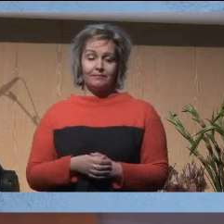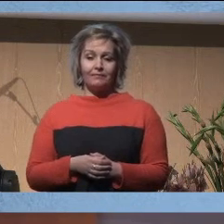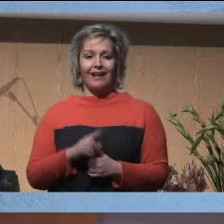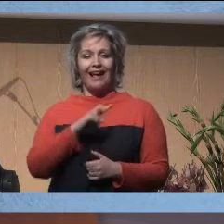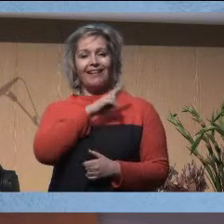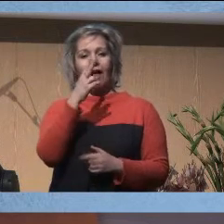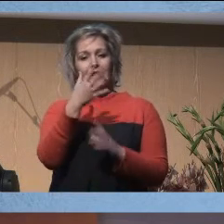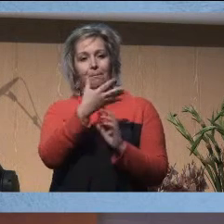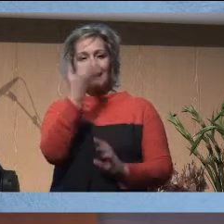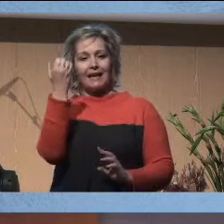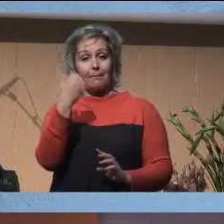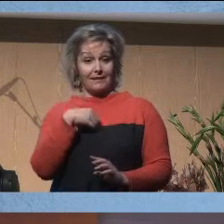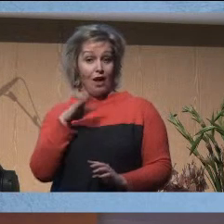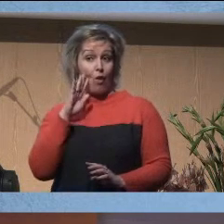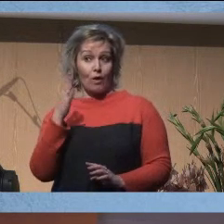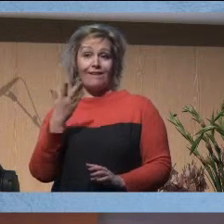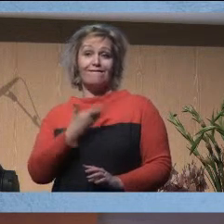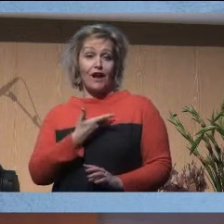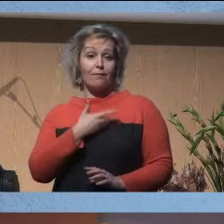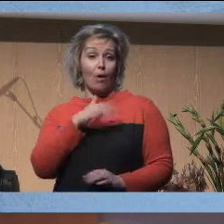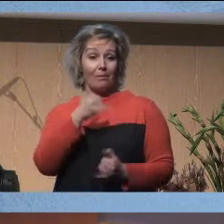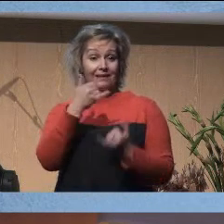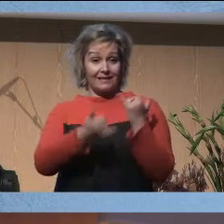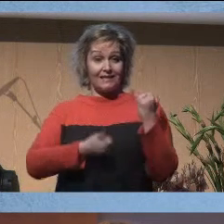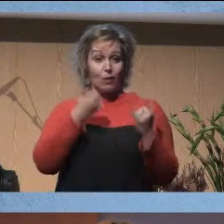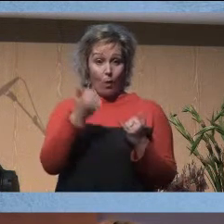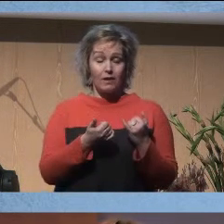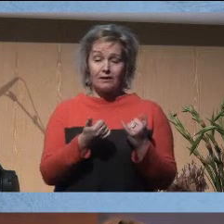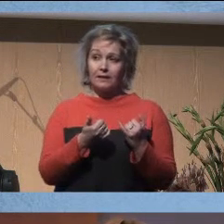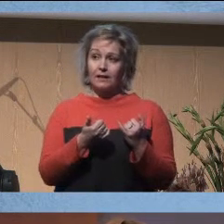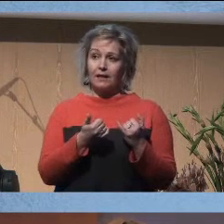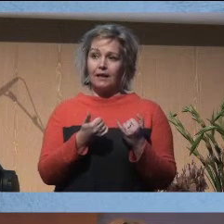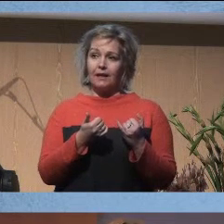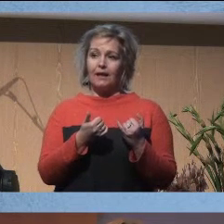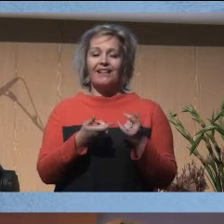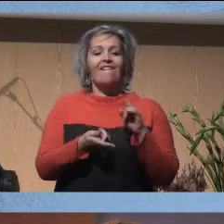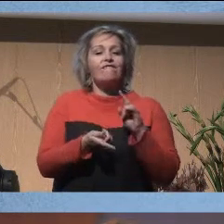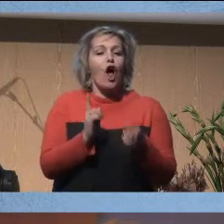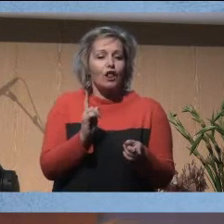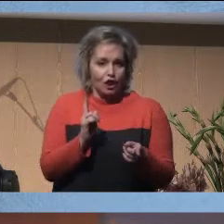Et annet begrep som jeg har hørt veldig mye om det siste året, det er valg.